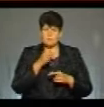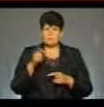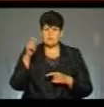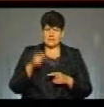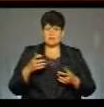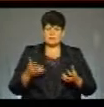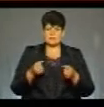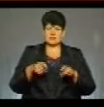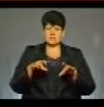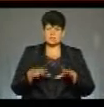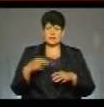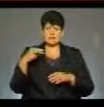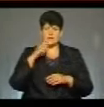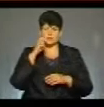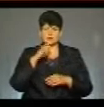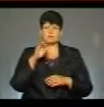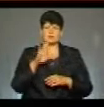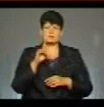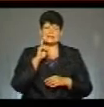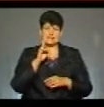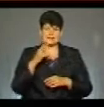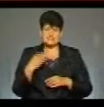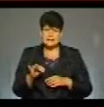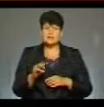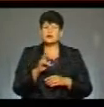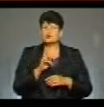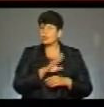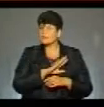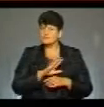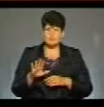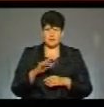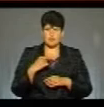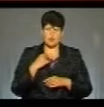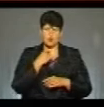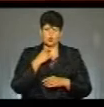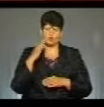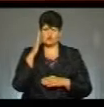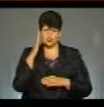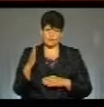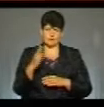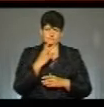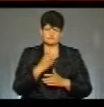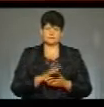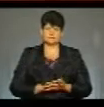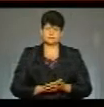підтримати рішення президент України Володимир Зеленський. Хто не голосував, знає наша київська колега Дарія